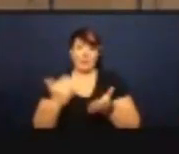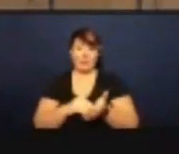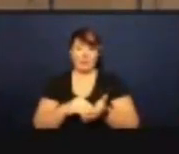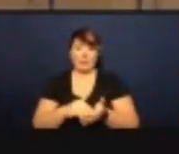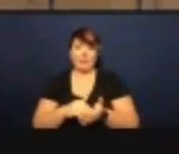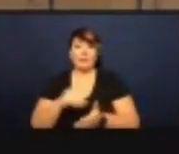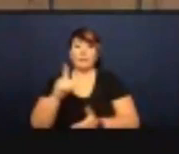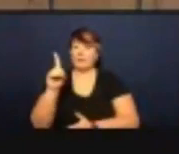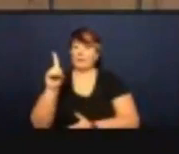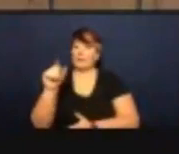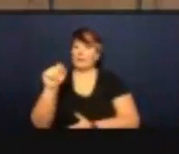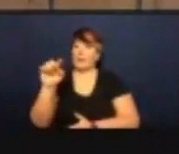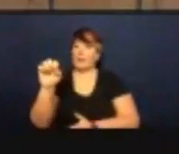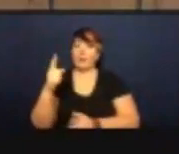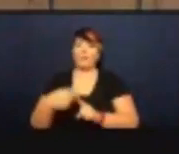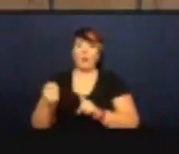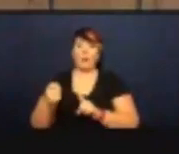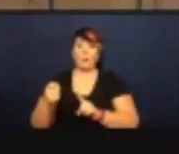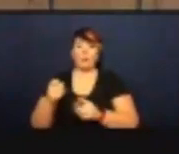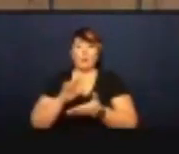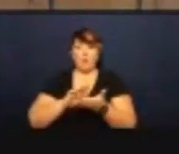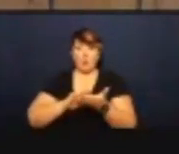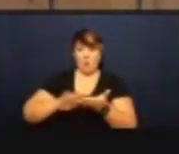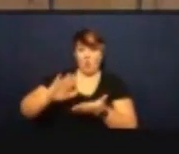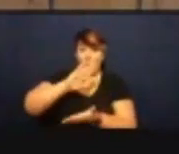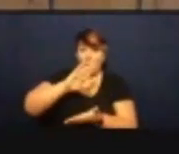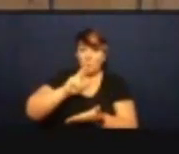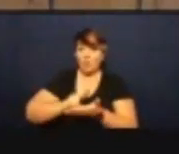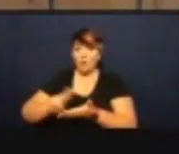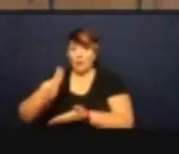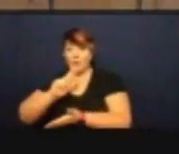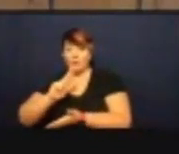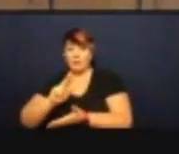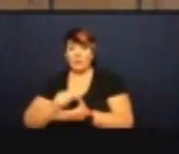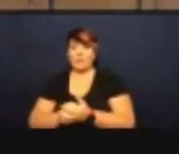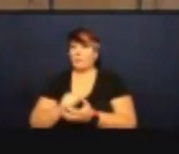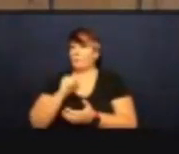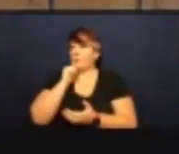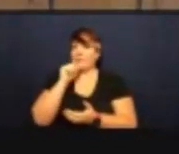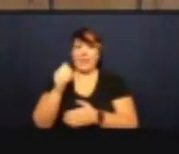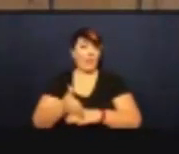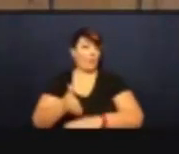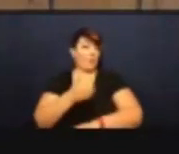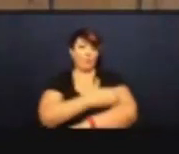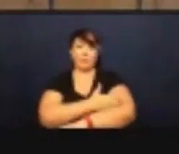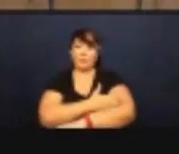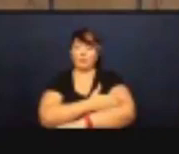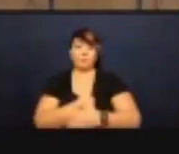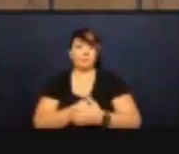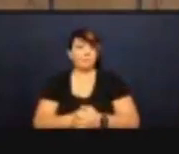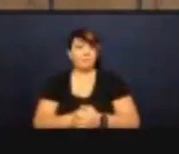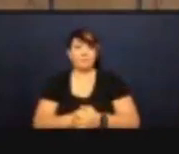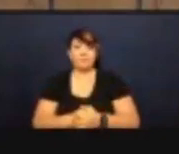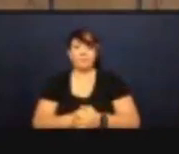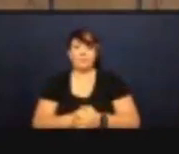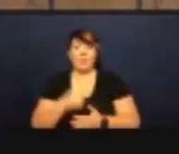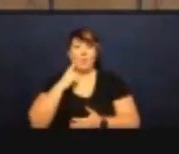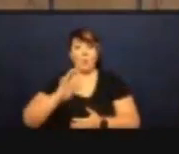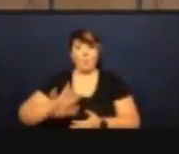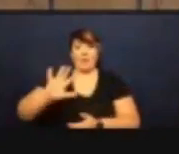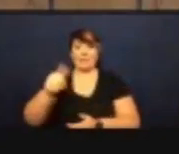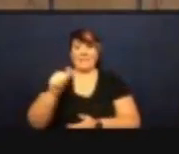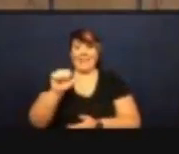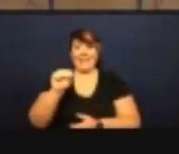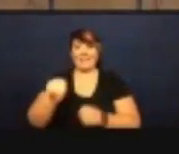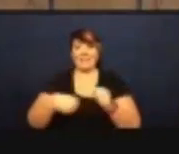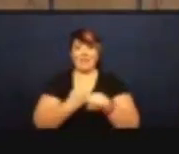hivyo, tunapaswa kutumia data ambazo tuko nazo. Kusema kweli